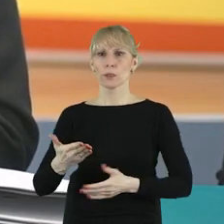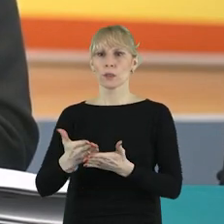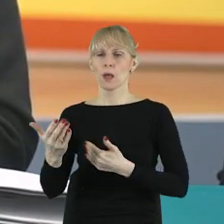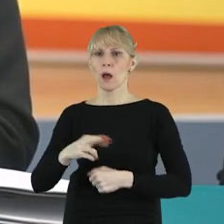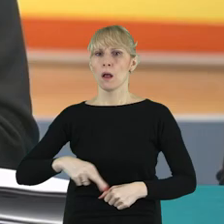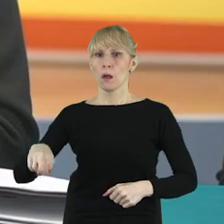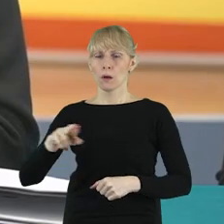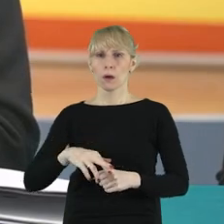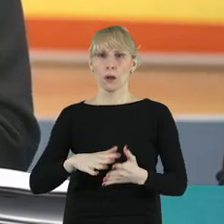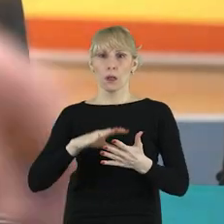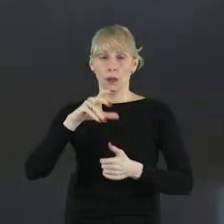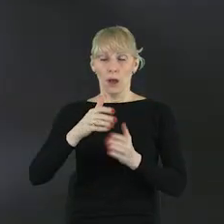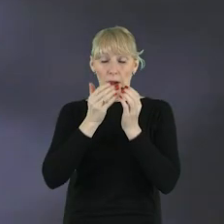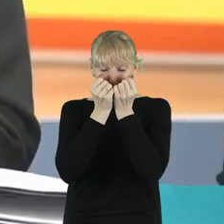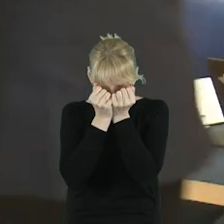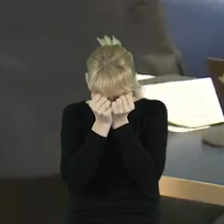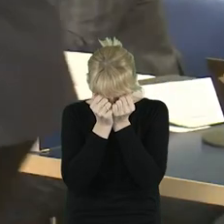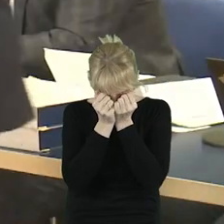Wojciechowski.